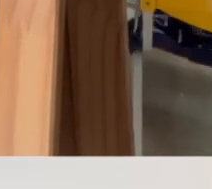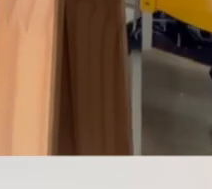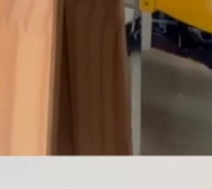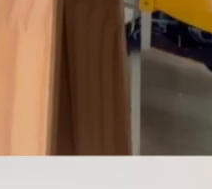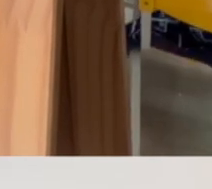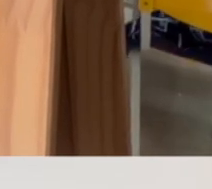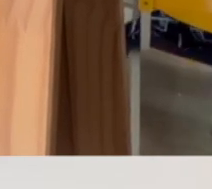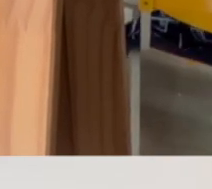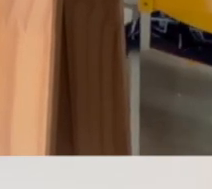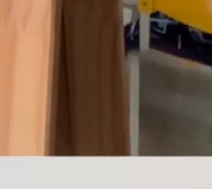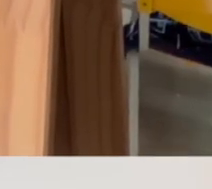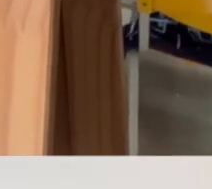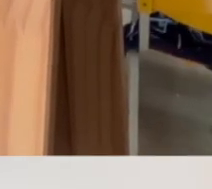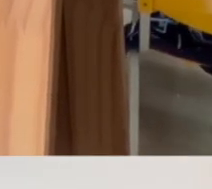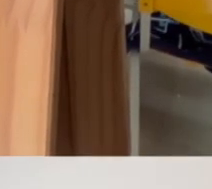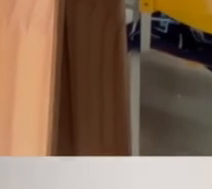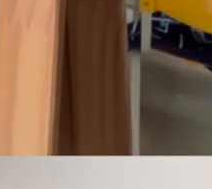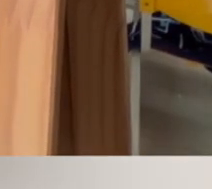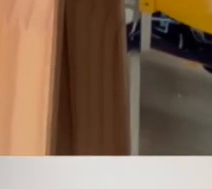simbol tolak